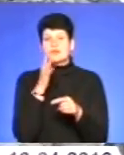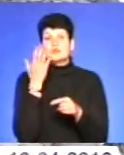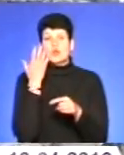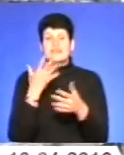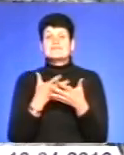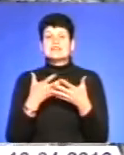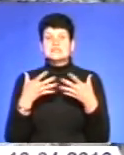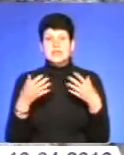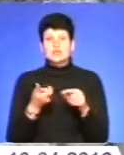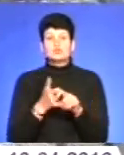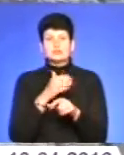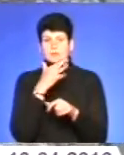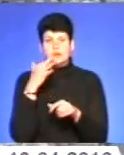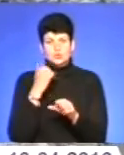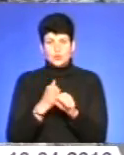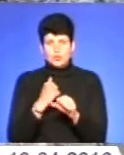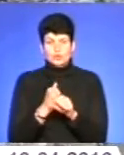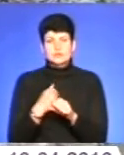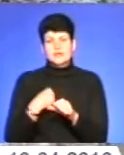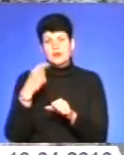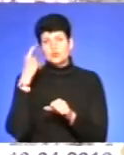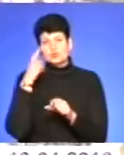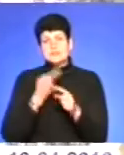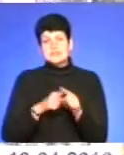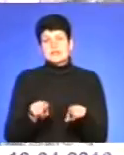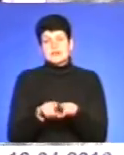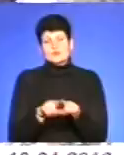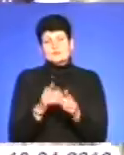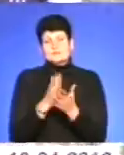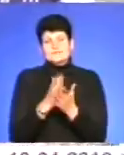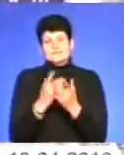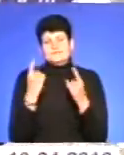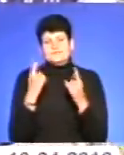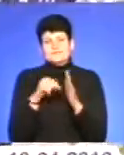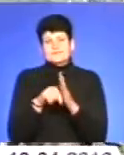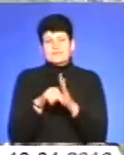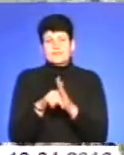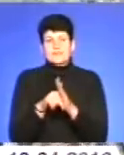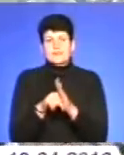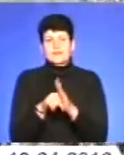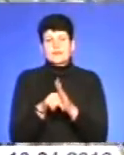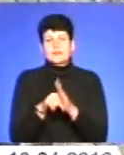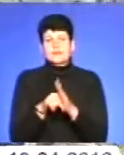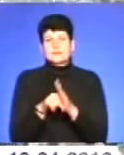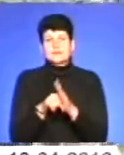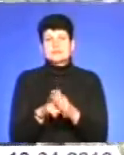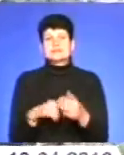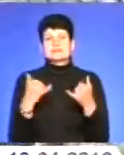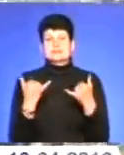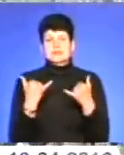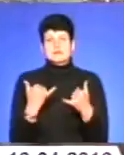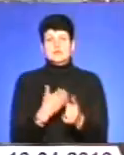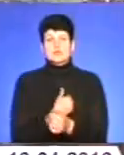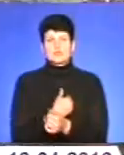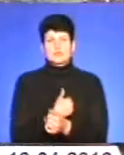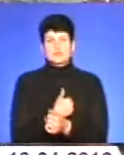весна, дуже багато роботи. Я думаю, що це воно також відіграло в цьому хорошу важливу роль. Зараз